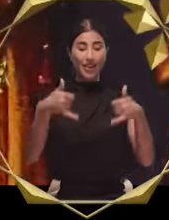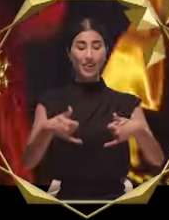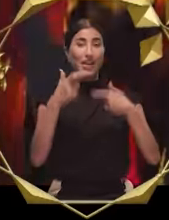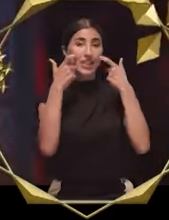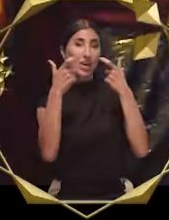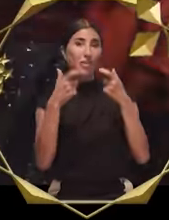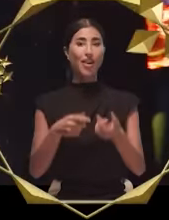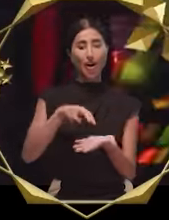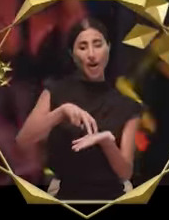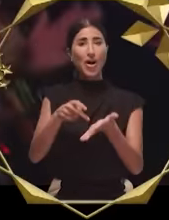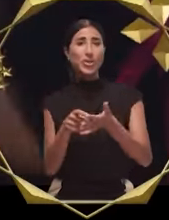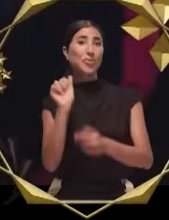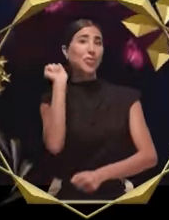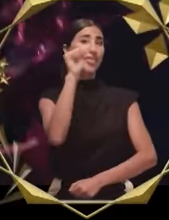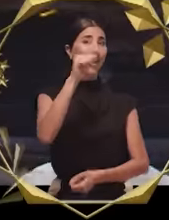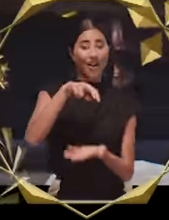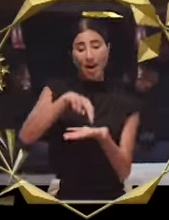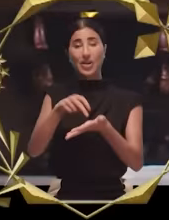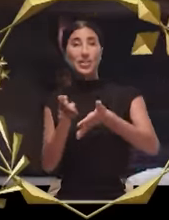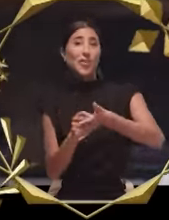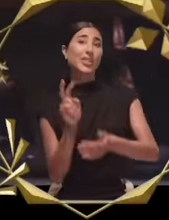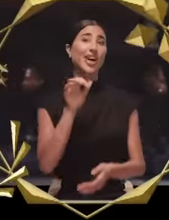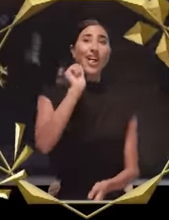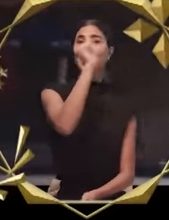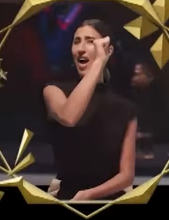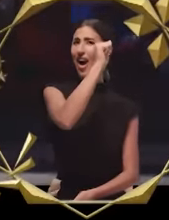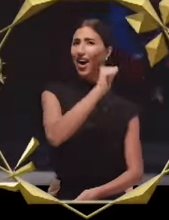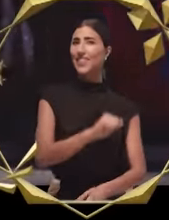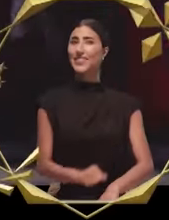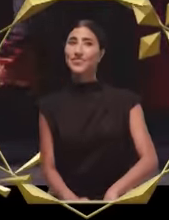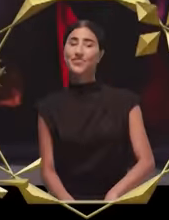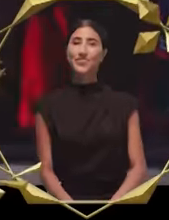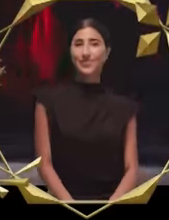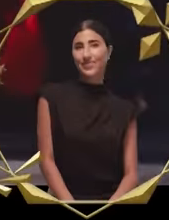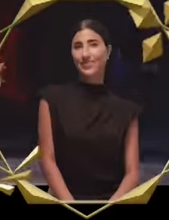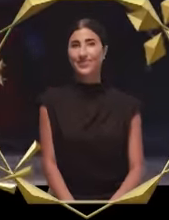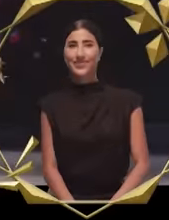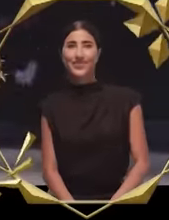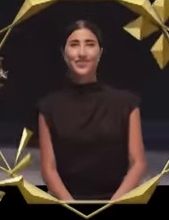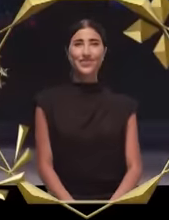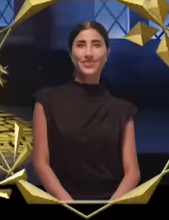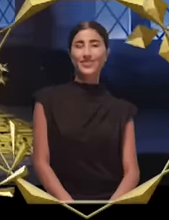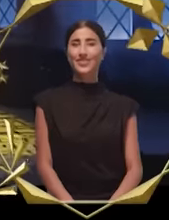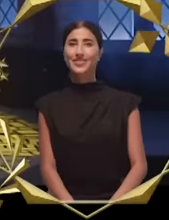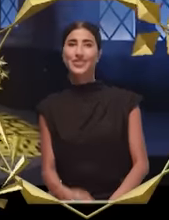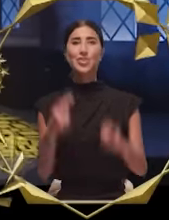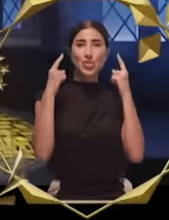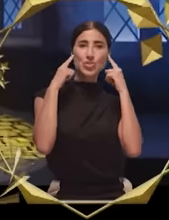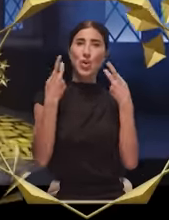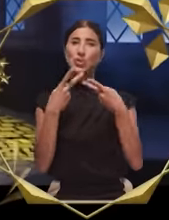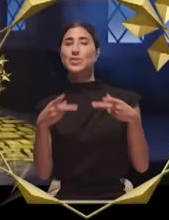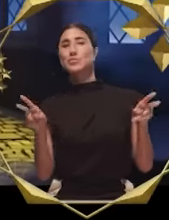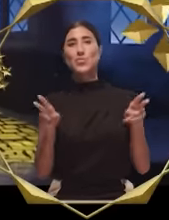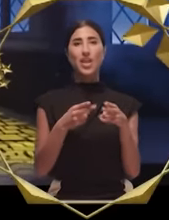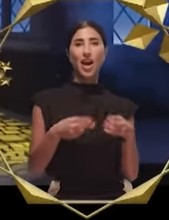خطوة طق خطوة طق. أعطي الدرب الأصفر خطوة خطوة خطوة، وسيعطيك